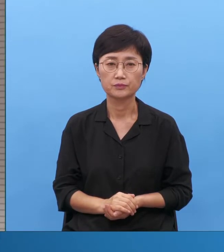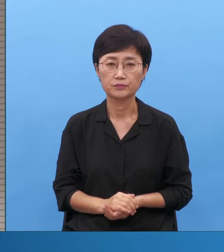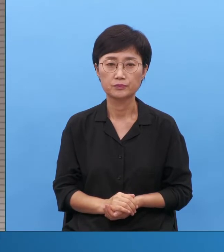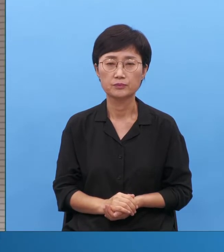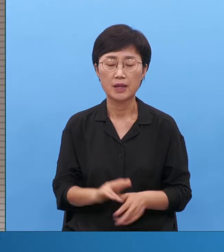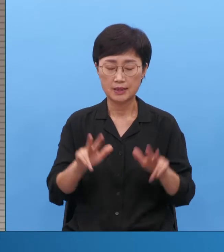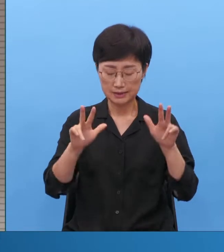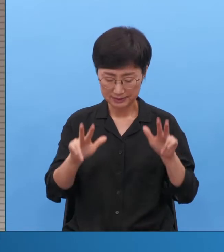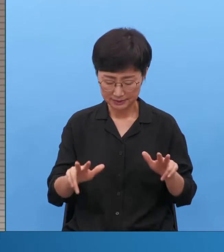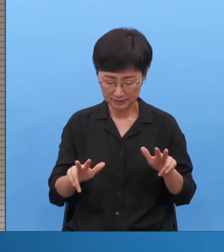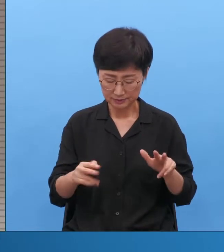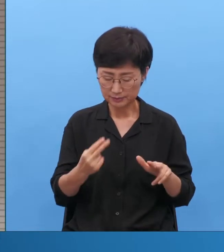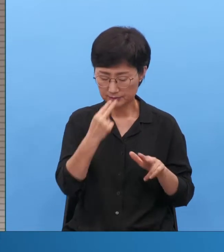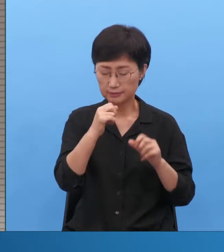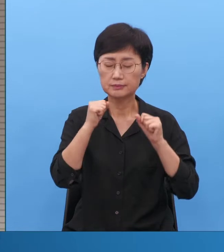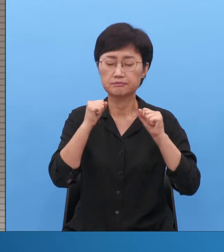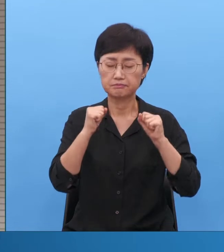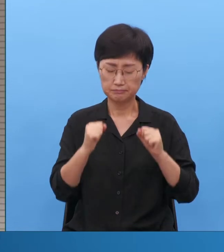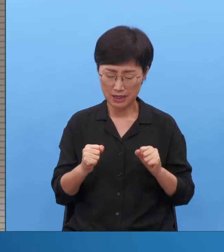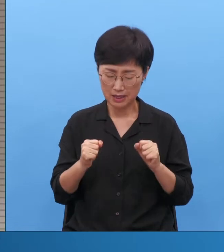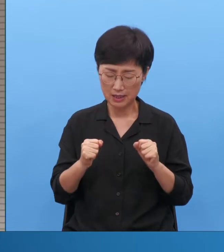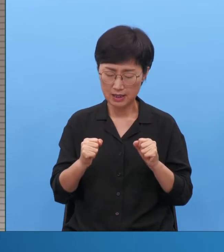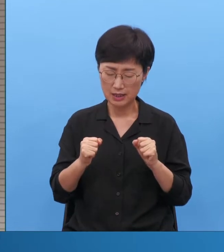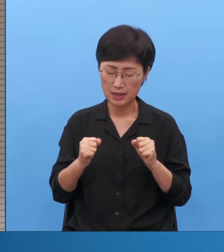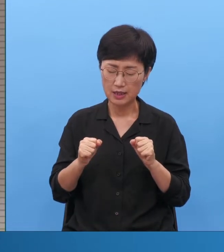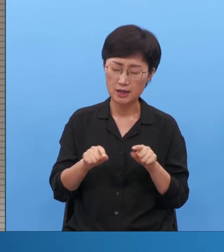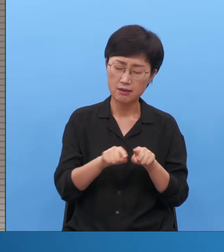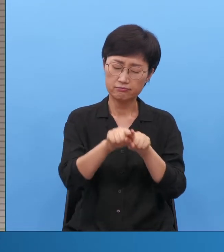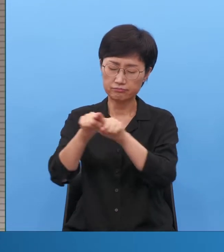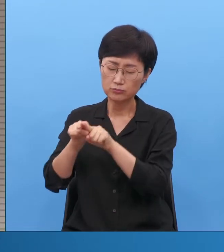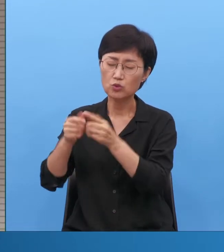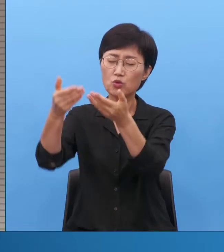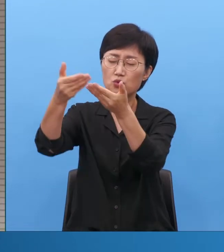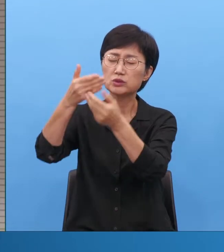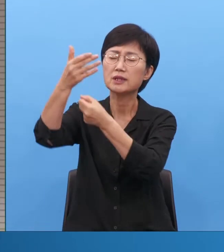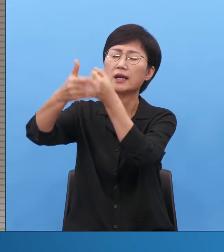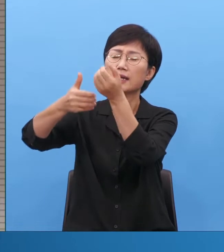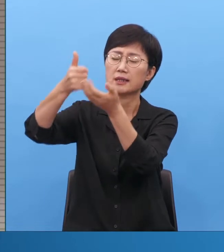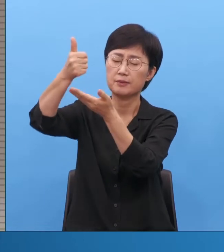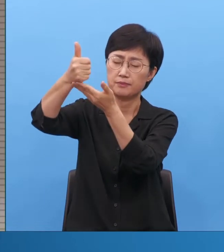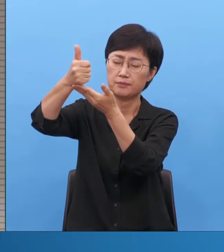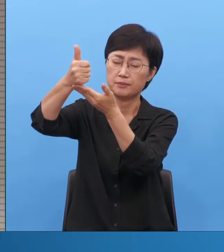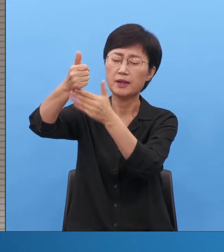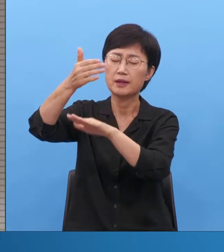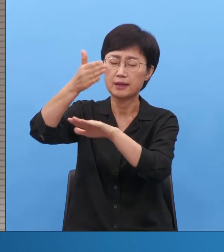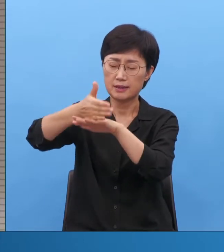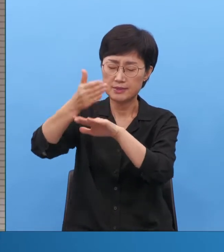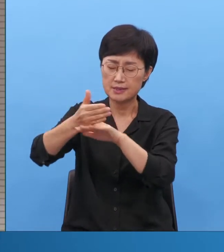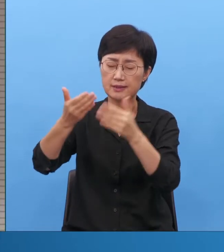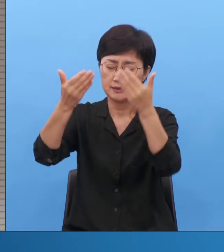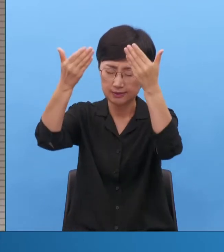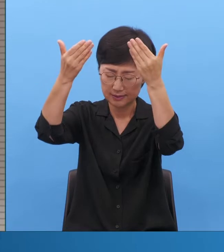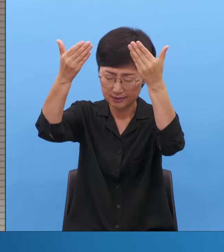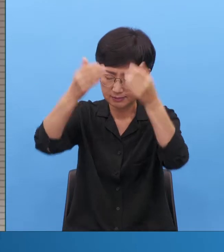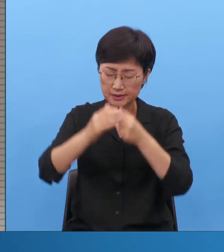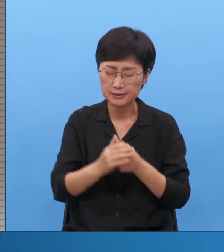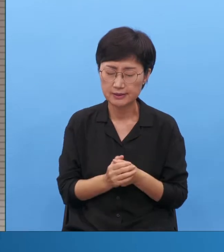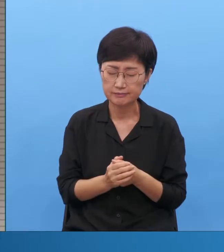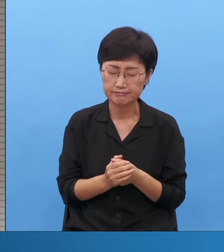지금도 살아계셔서 우리와 함께 하시는 하나님께 감사를 드립니다. We give all thanks unto the living God who is with us even